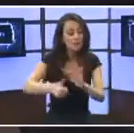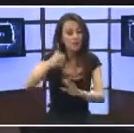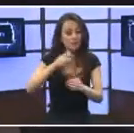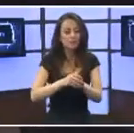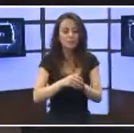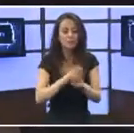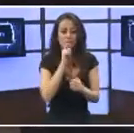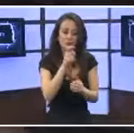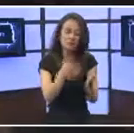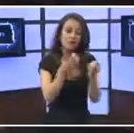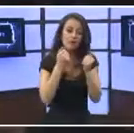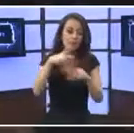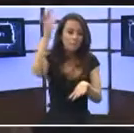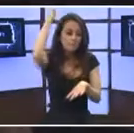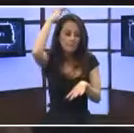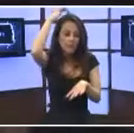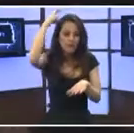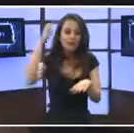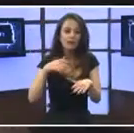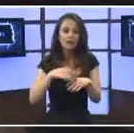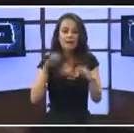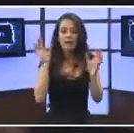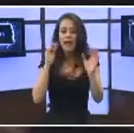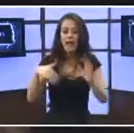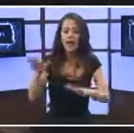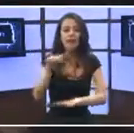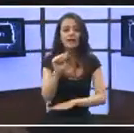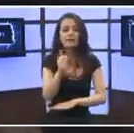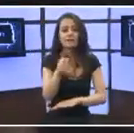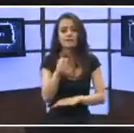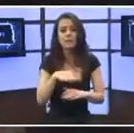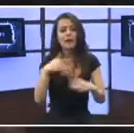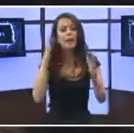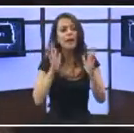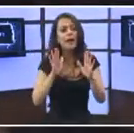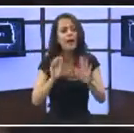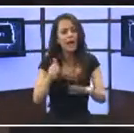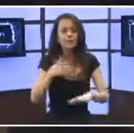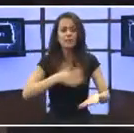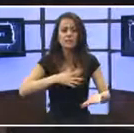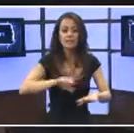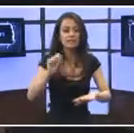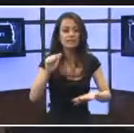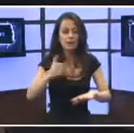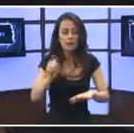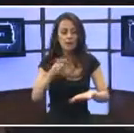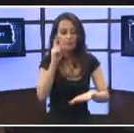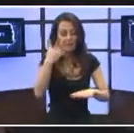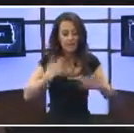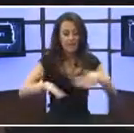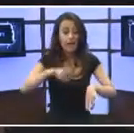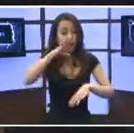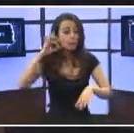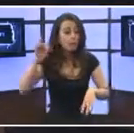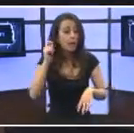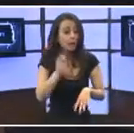sözünü alayım ben. Bağcılar'da onda kesin. Tamam, her sözümüzü zaman aldık. Her istediğiniz zaman Allah bir engelliyi mutlu başkanım etmekse ben